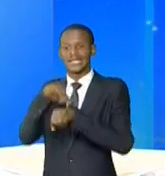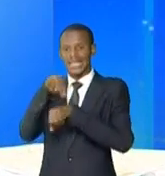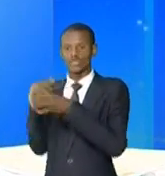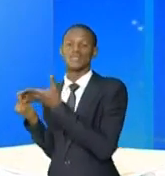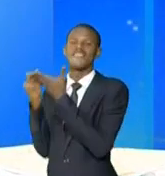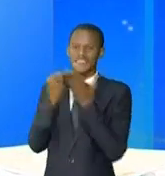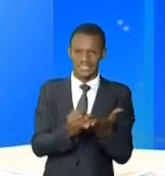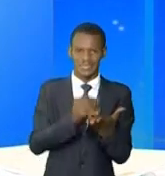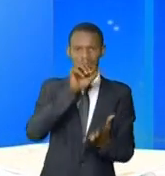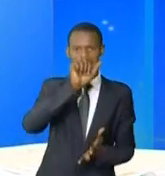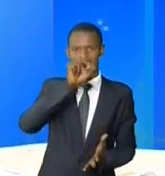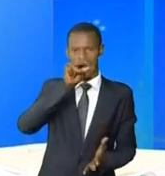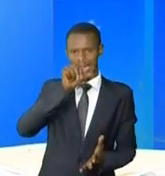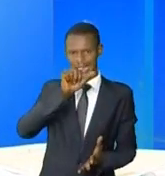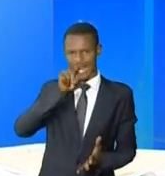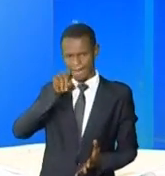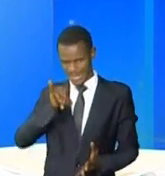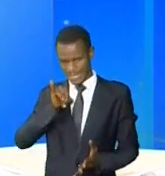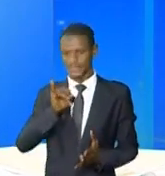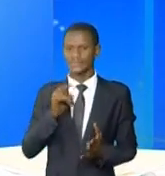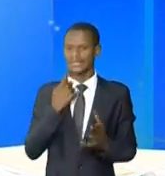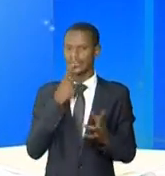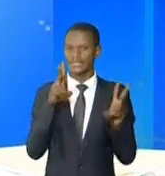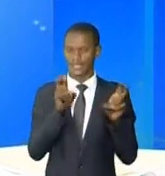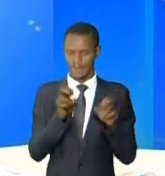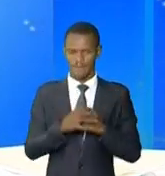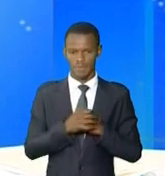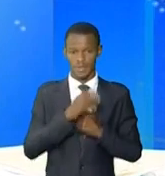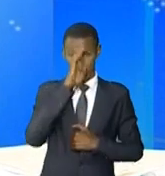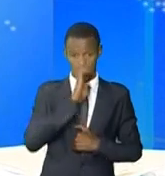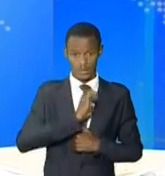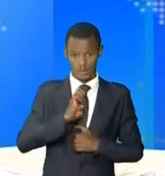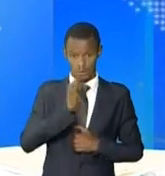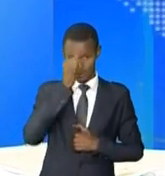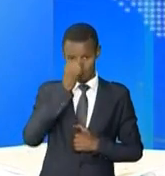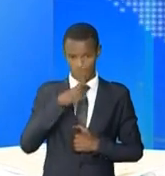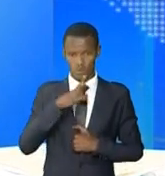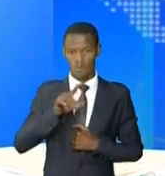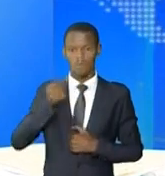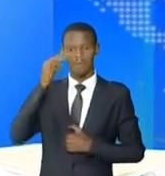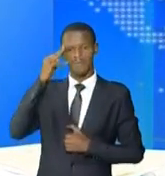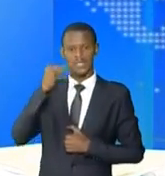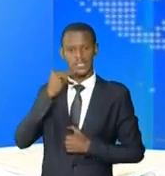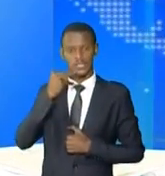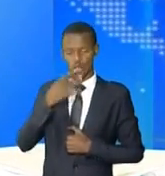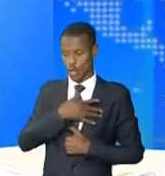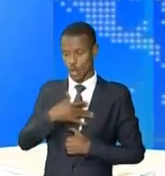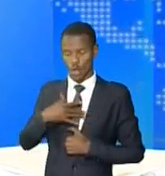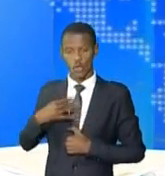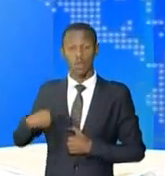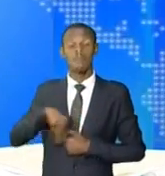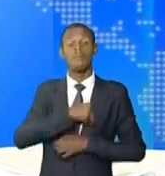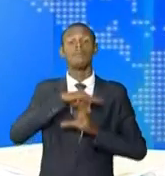gouvernement, au nom du Conseil d'administration de la Direction générale et de l'ensemble du personnel de l'Agence nationale pour la promotion des